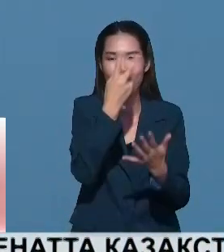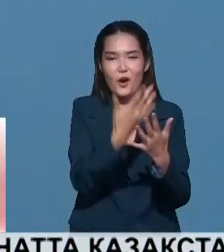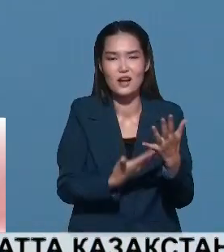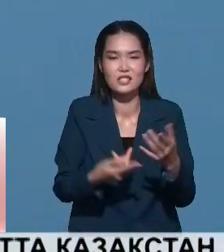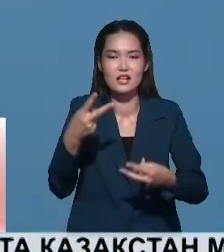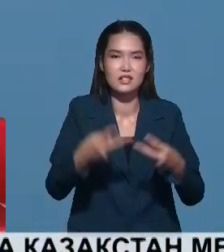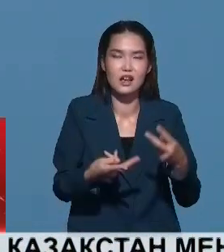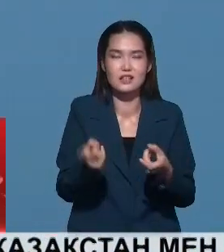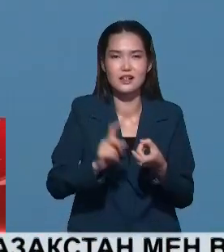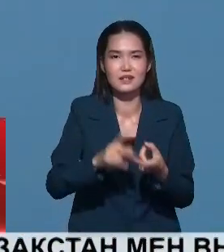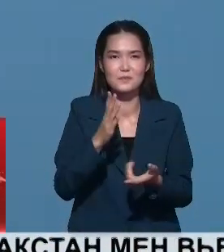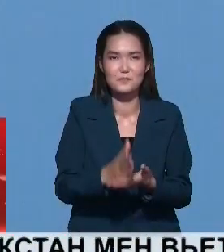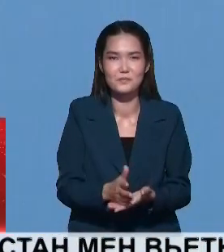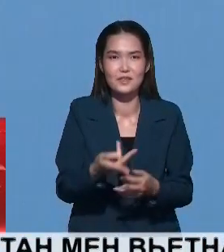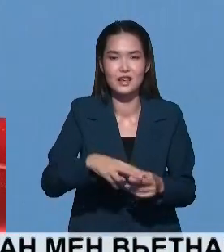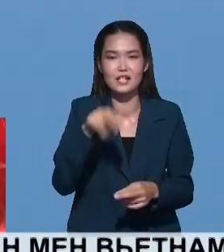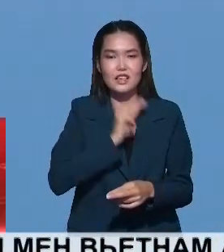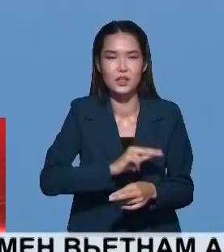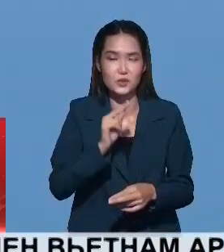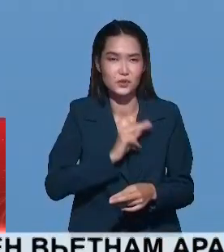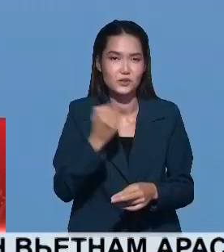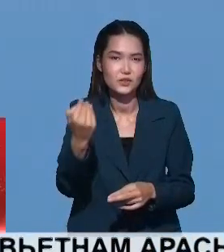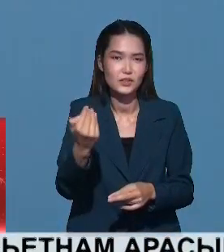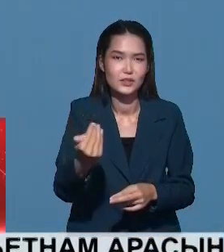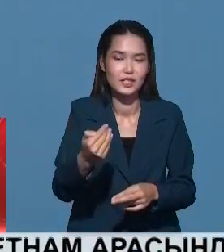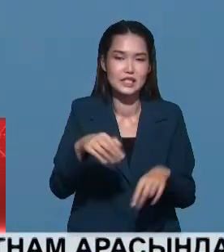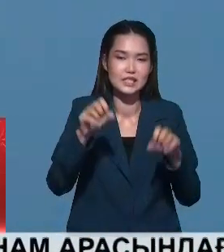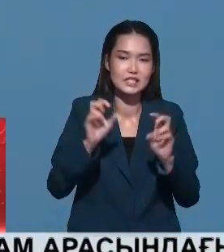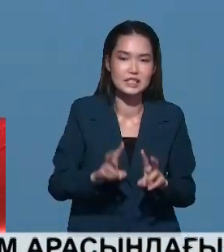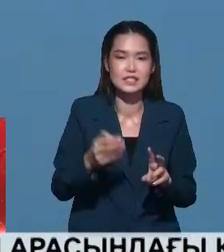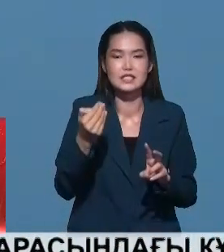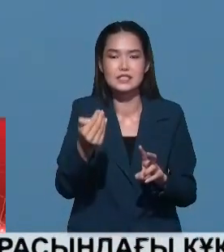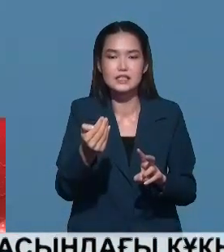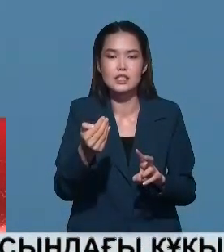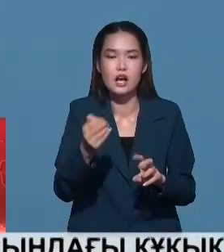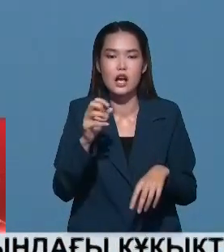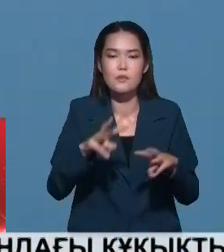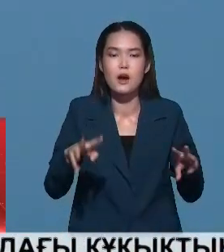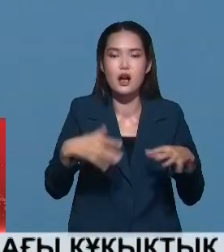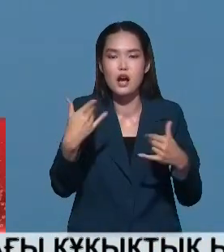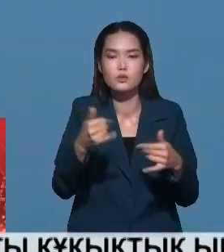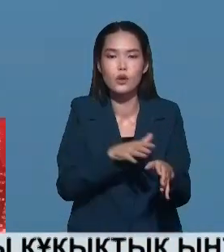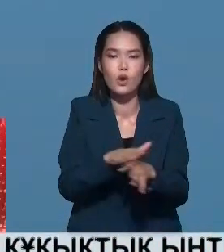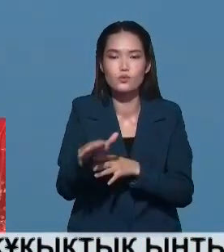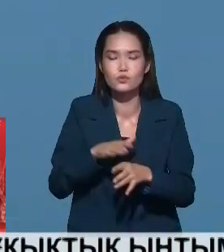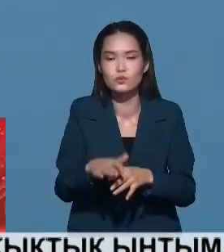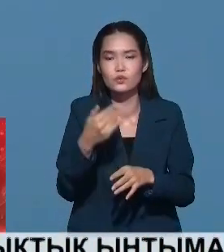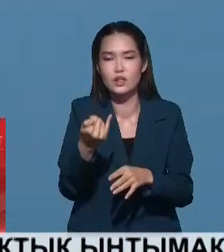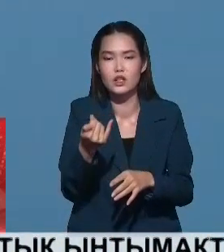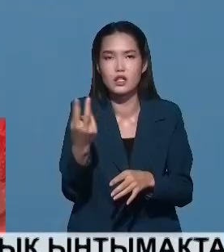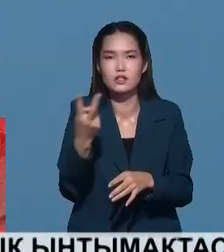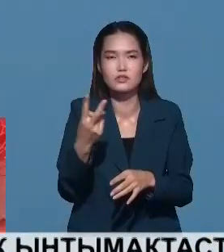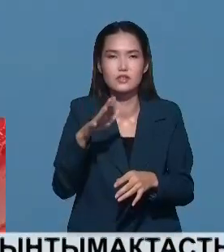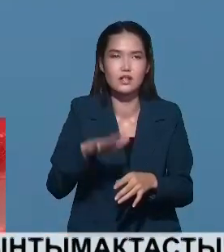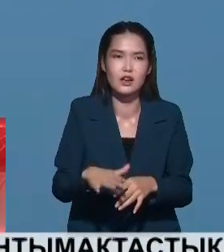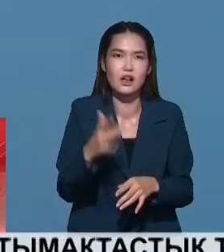20%-ға былтырмен салыстырғанда өсіп отыр. Және президентке жылыту маусым бойынша есеп бердім. Негізгі